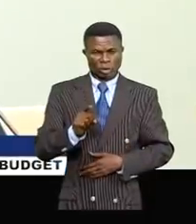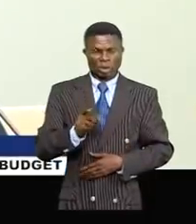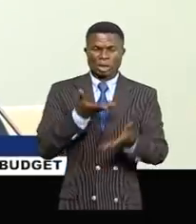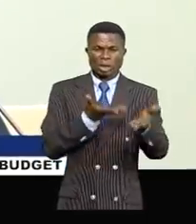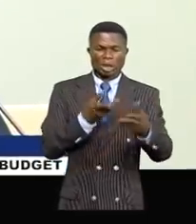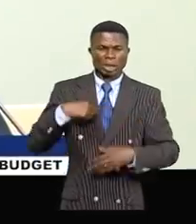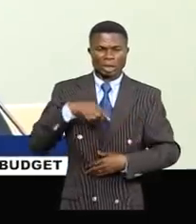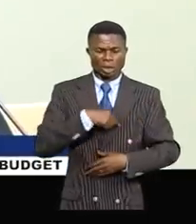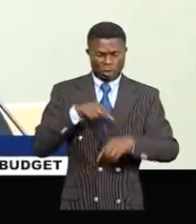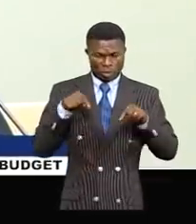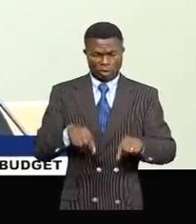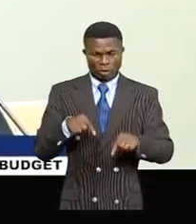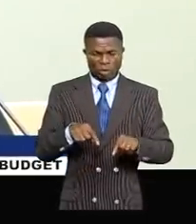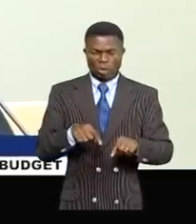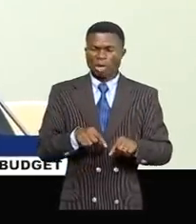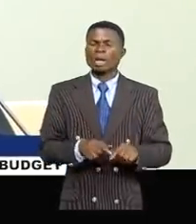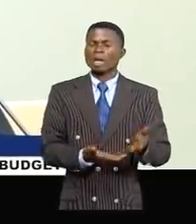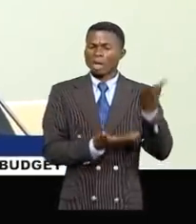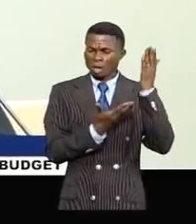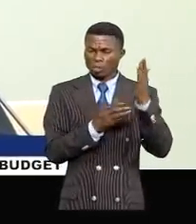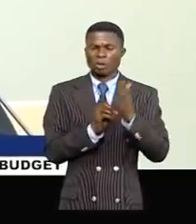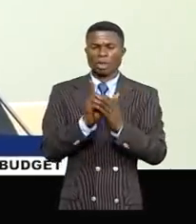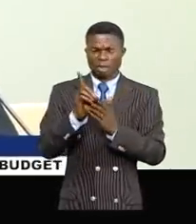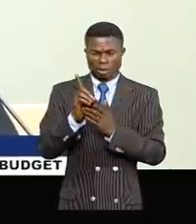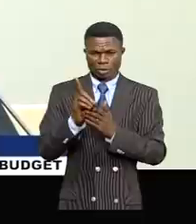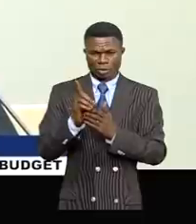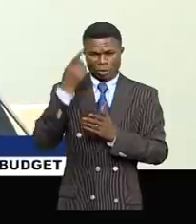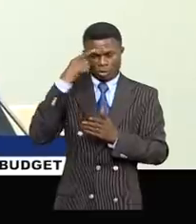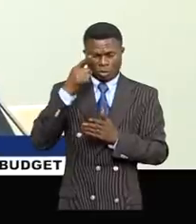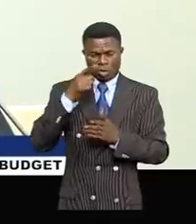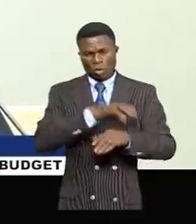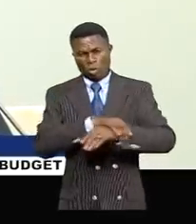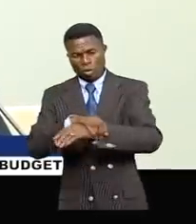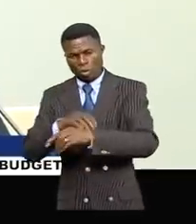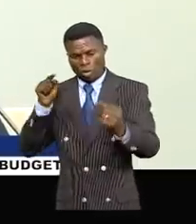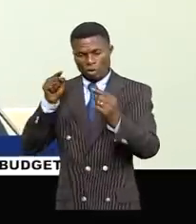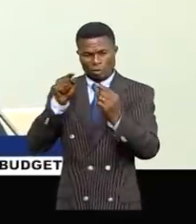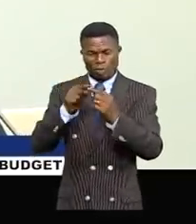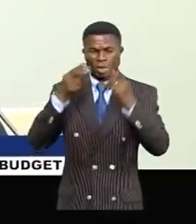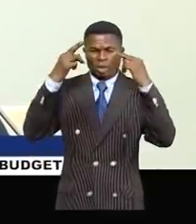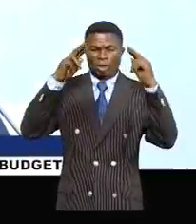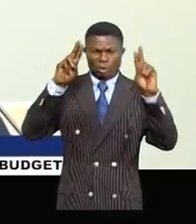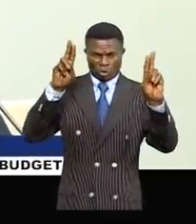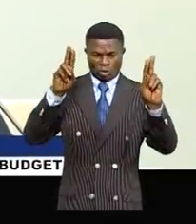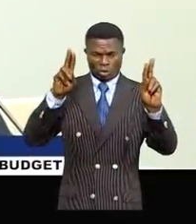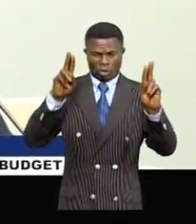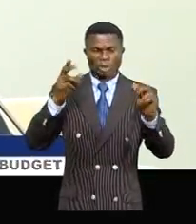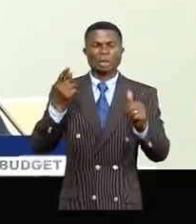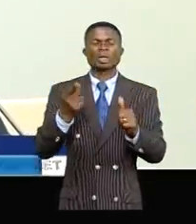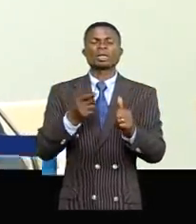servir désormais de pilote pour nous conduire à notre objectif,